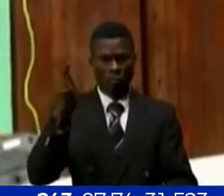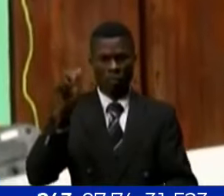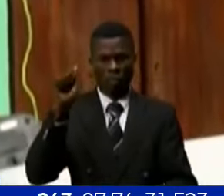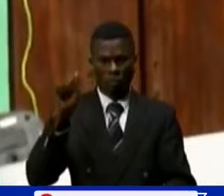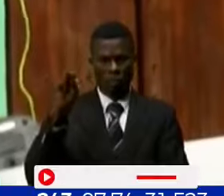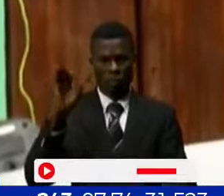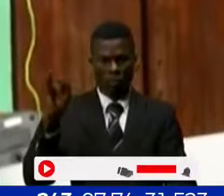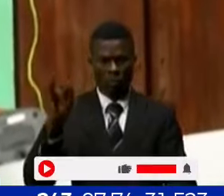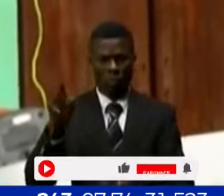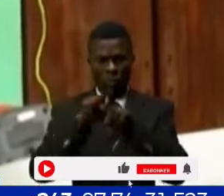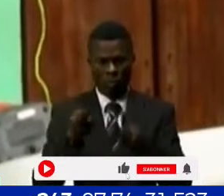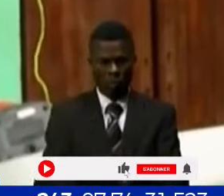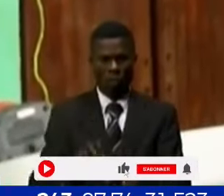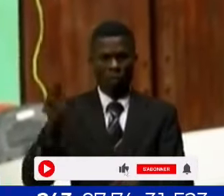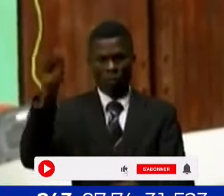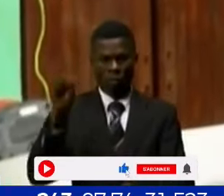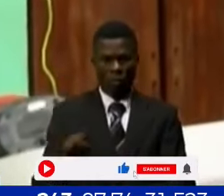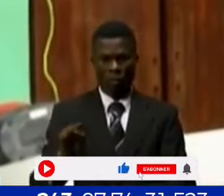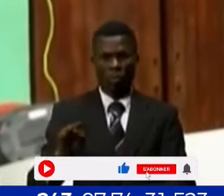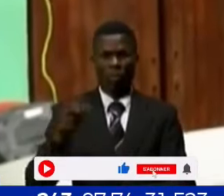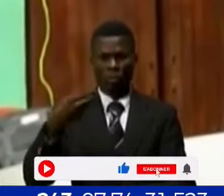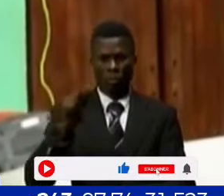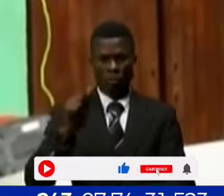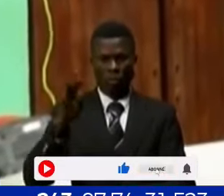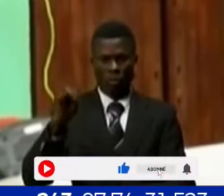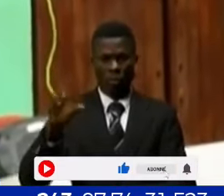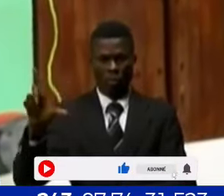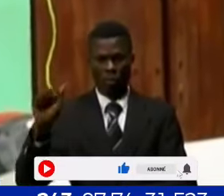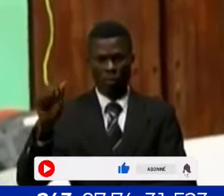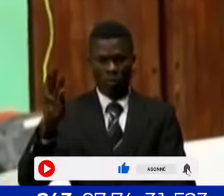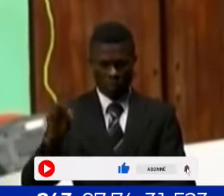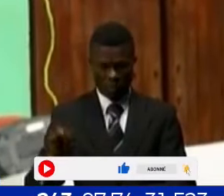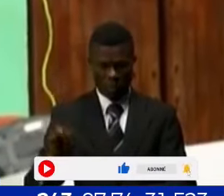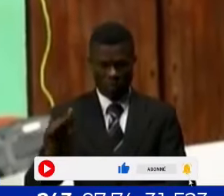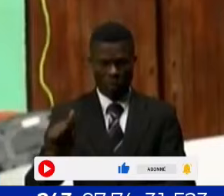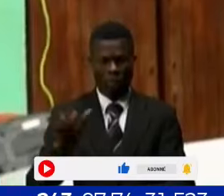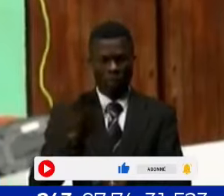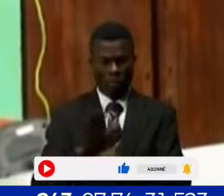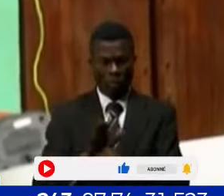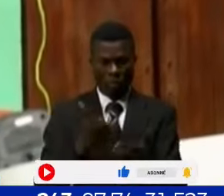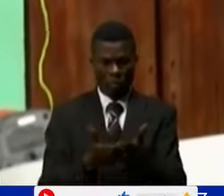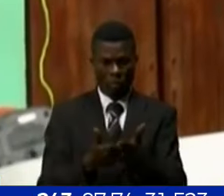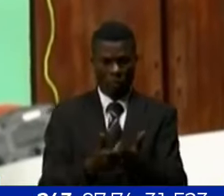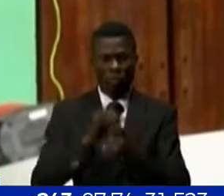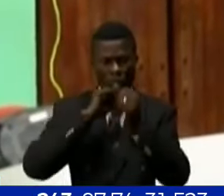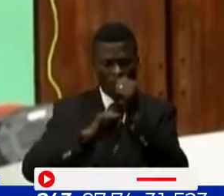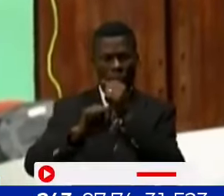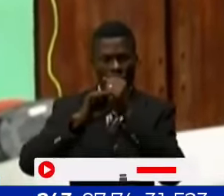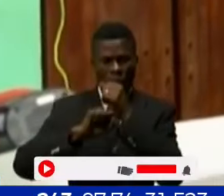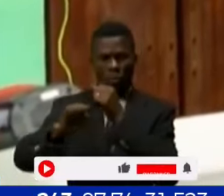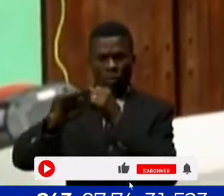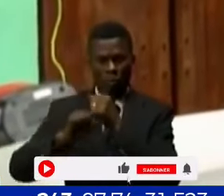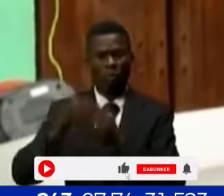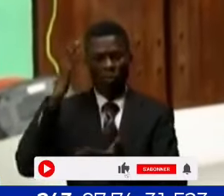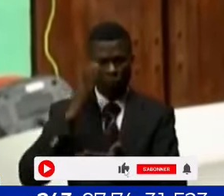UCKTREN et Chala. Il nous faut donc déployer de multiples approches pour sensibiliser et